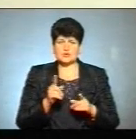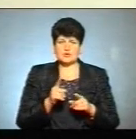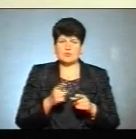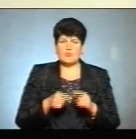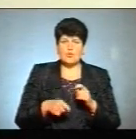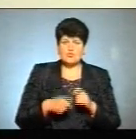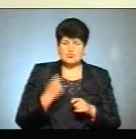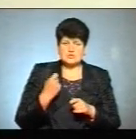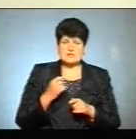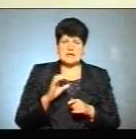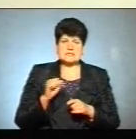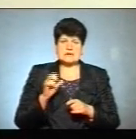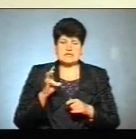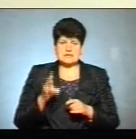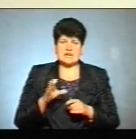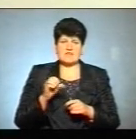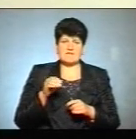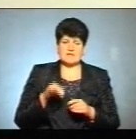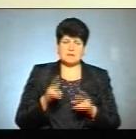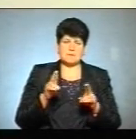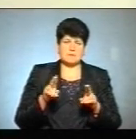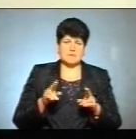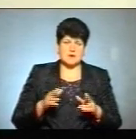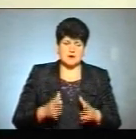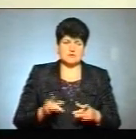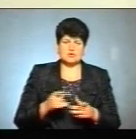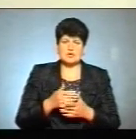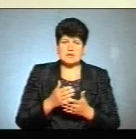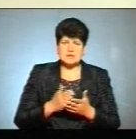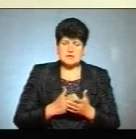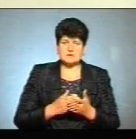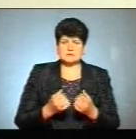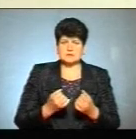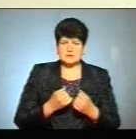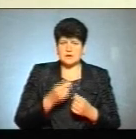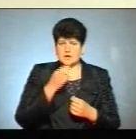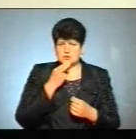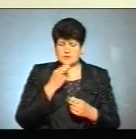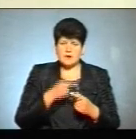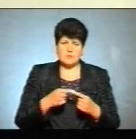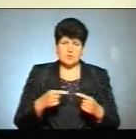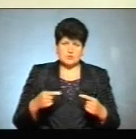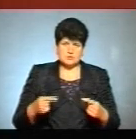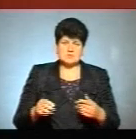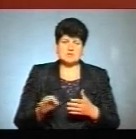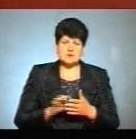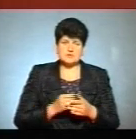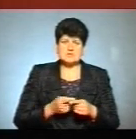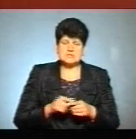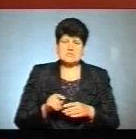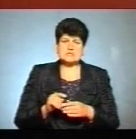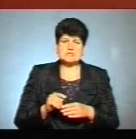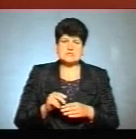що порушуються санітарні, ветеринарні правила щодо якості і безпечності харчових продуктів, однозначно ці